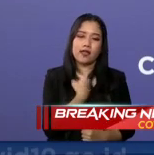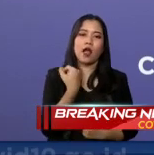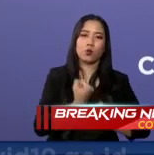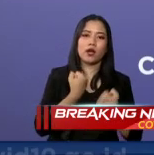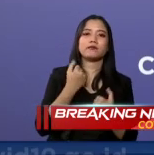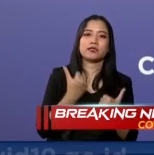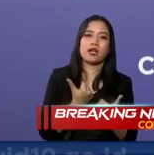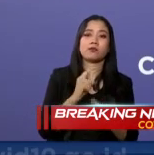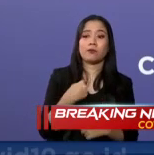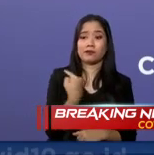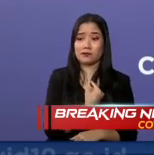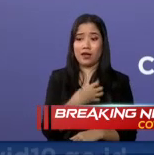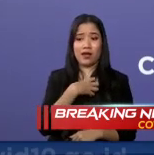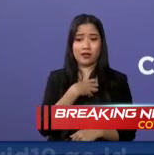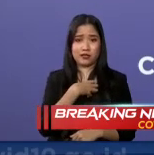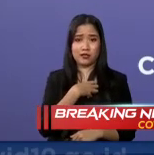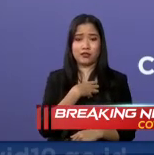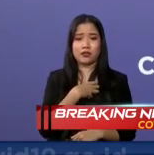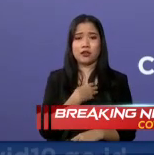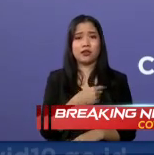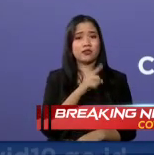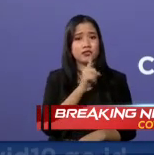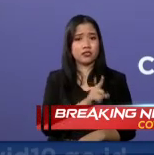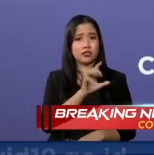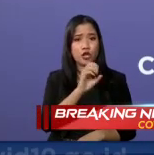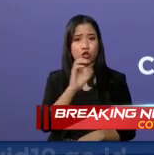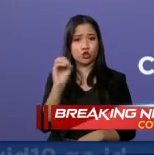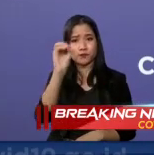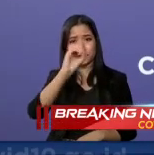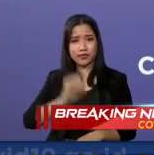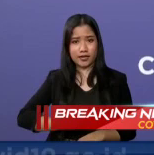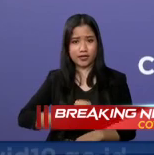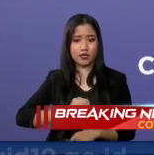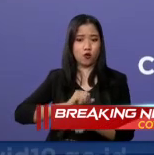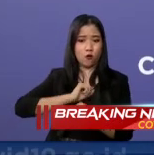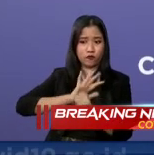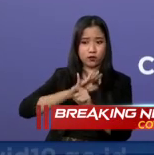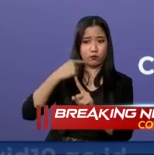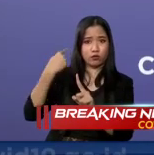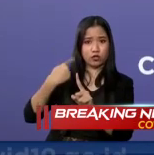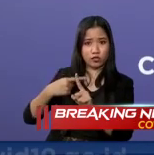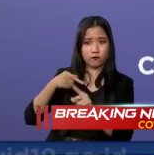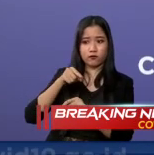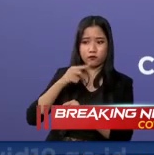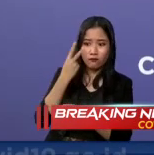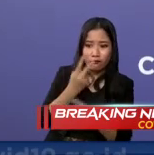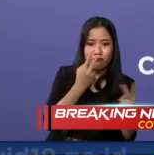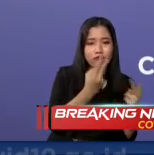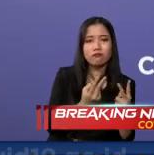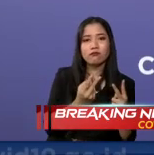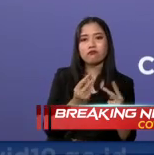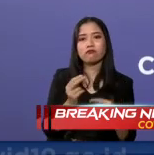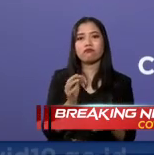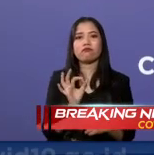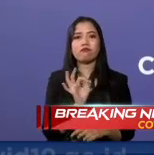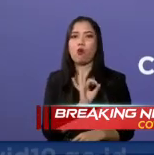karena kita yakini belum 100% kasus positif kita temukan di masyarakat oleh karena